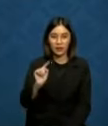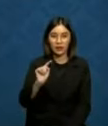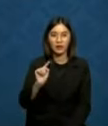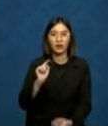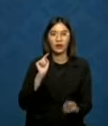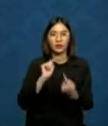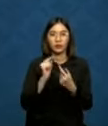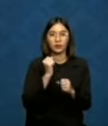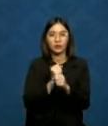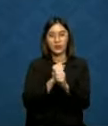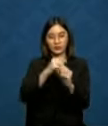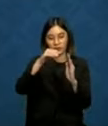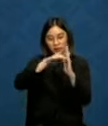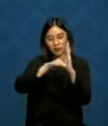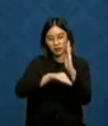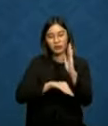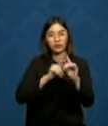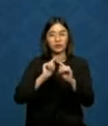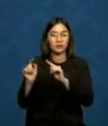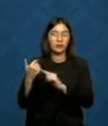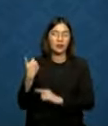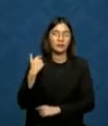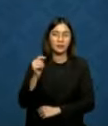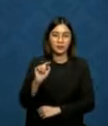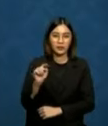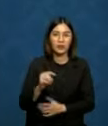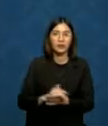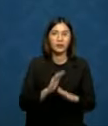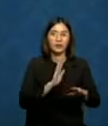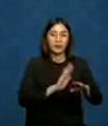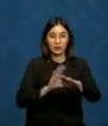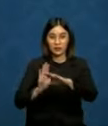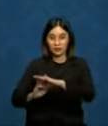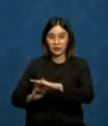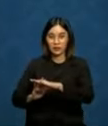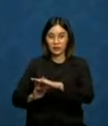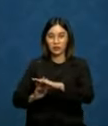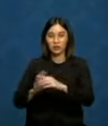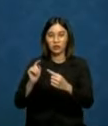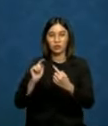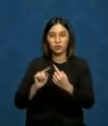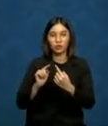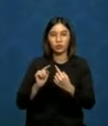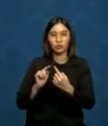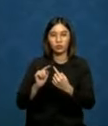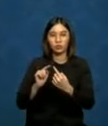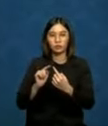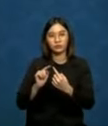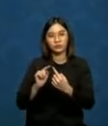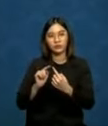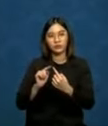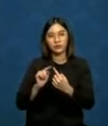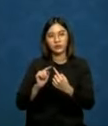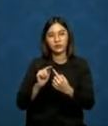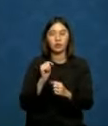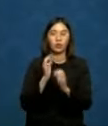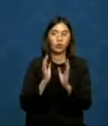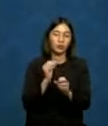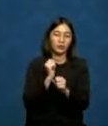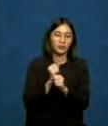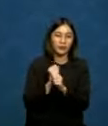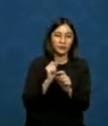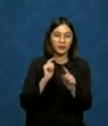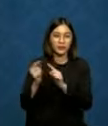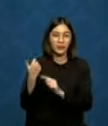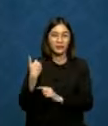เรื่องของการดำเนินงานนะคะเราก็มีการเรียกเ่อทางละเมิดกับเจ้าหน้าที่ที่ดำเนินการ